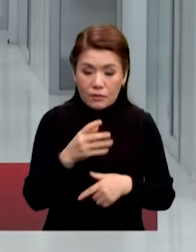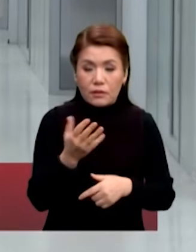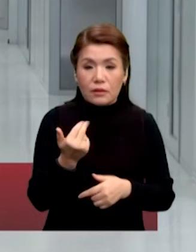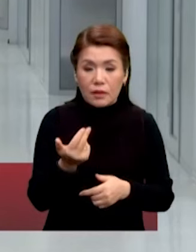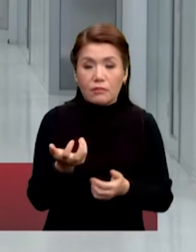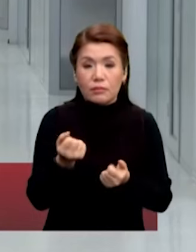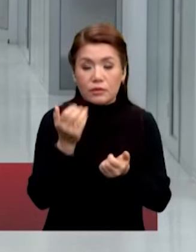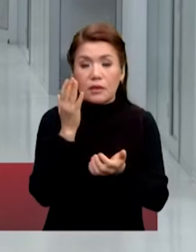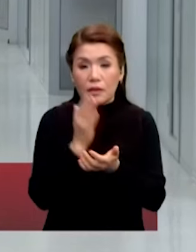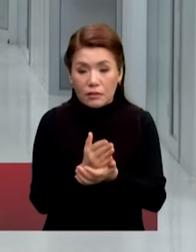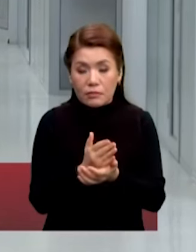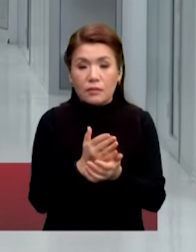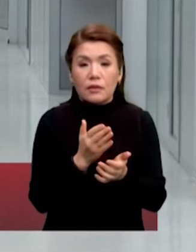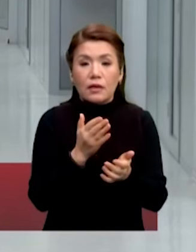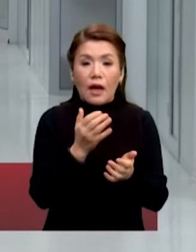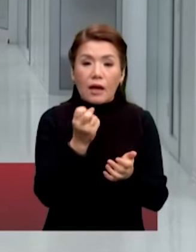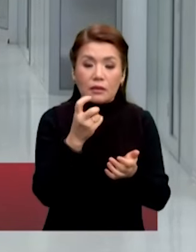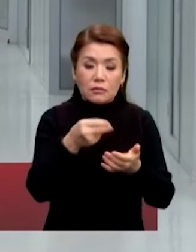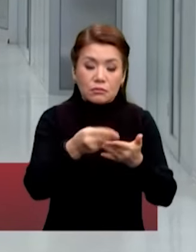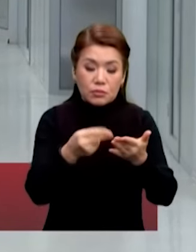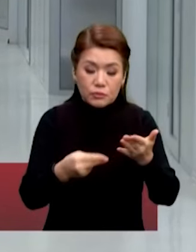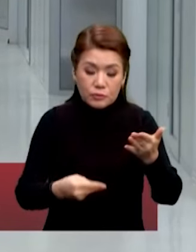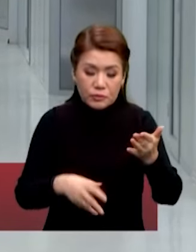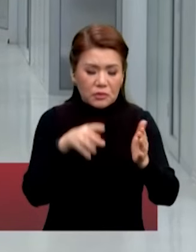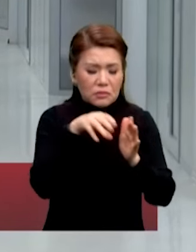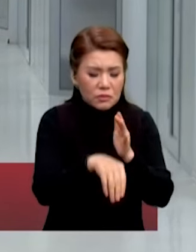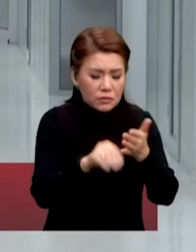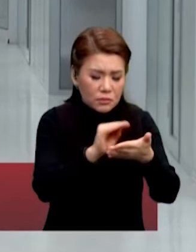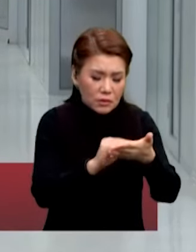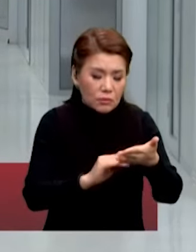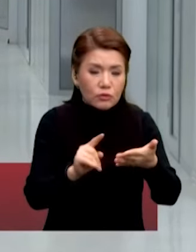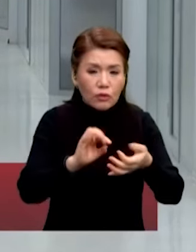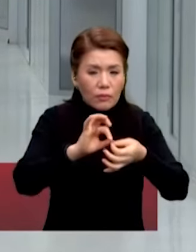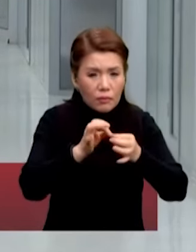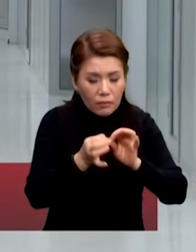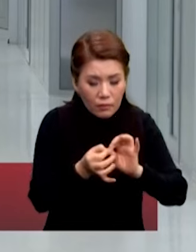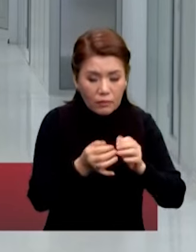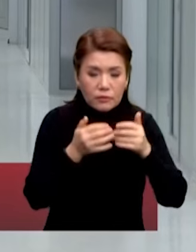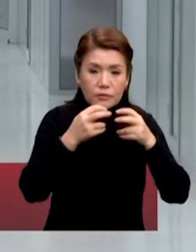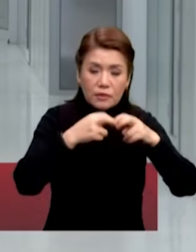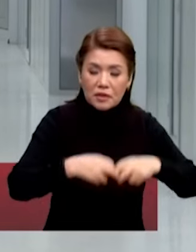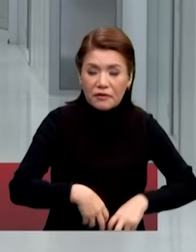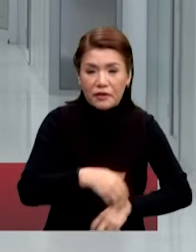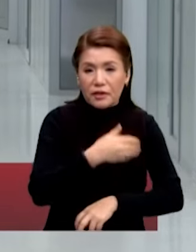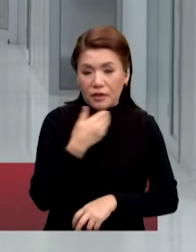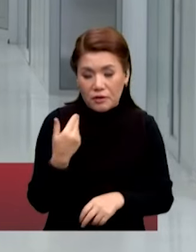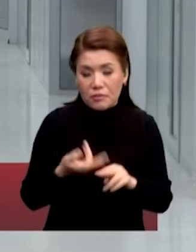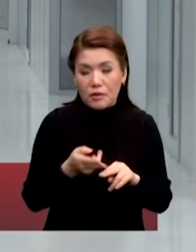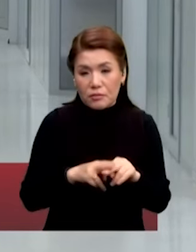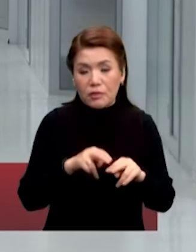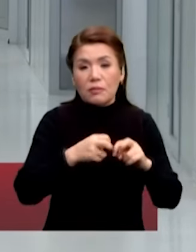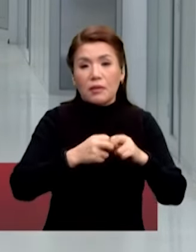бар, акт алып келеді, актқа қол қояды, болды. Акттың ішінде не бар, не көрсетілген екендігін ол белгісіз. Ол осындай мәселелерді